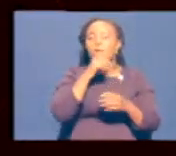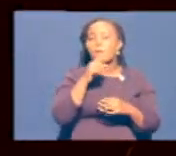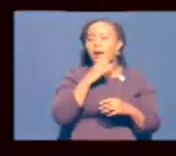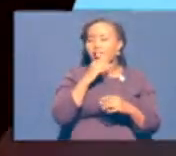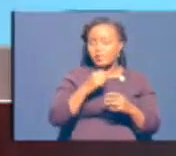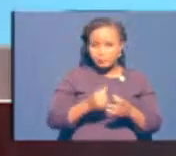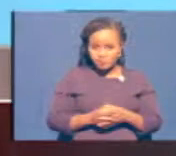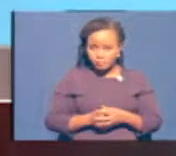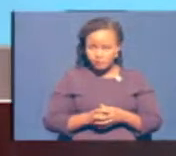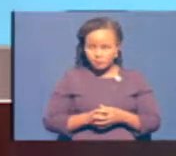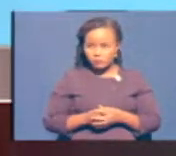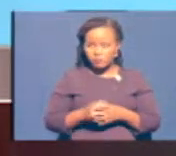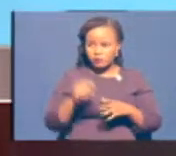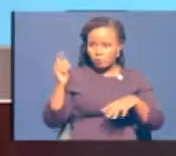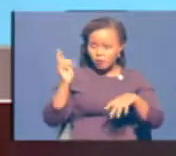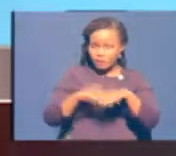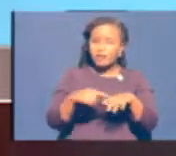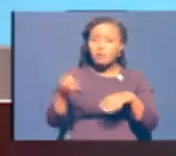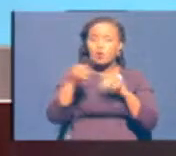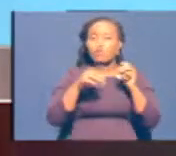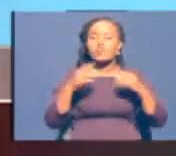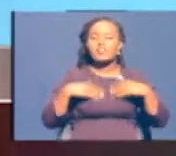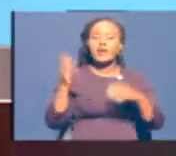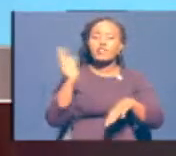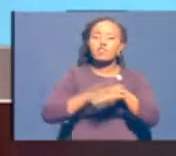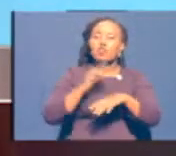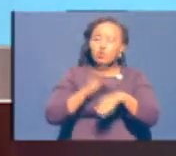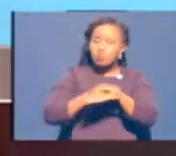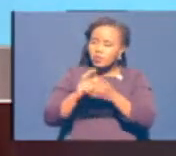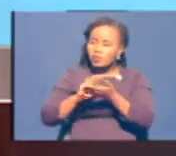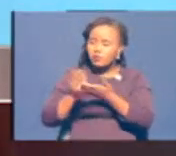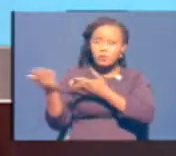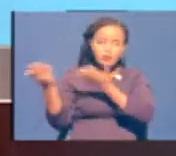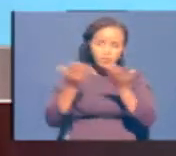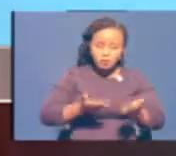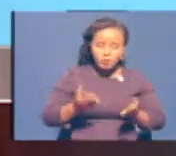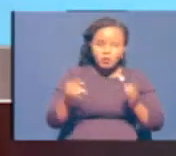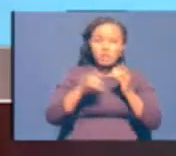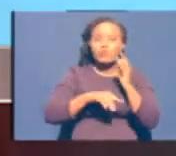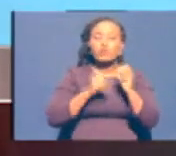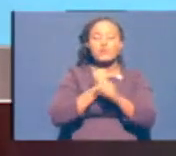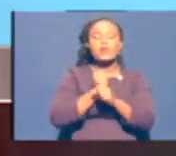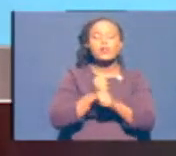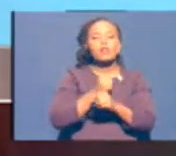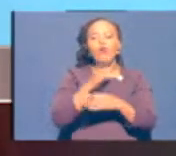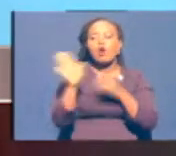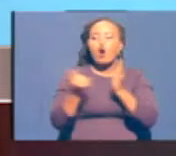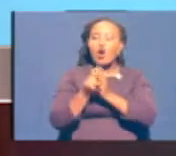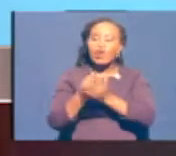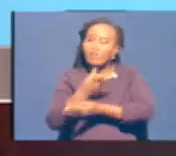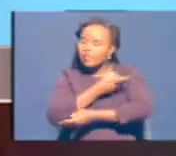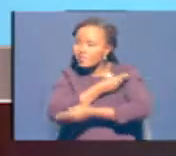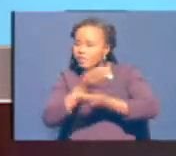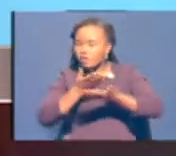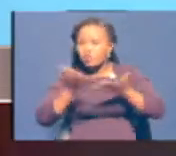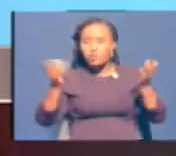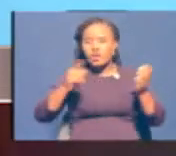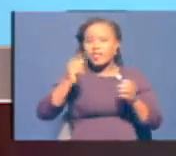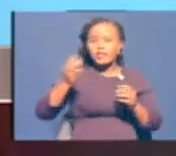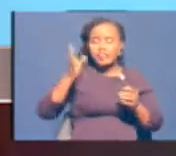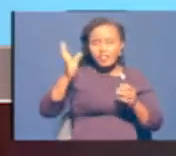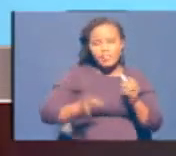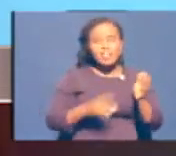Once we start getting a good steady supply, we will basically avail the vaccine to any Kenyan who is